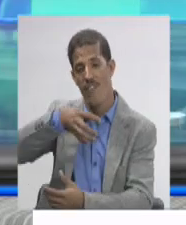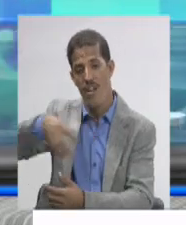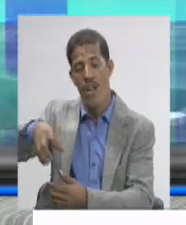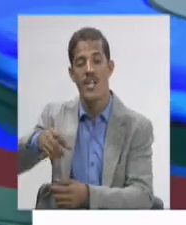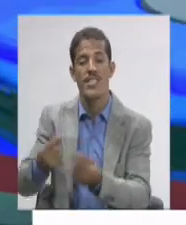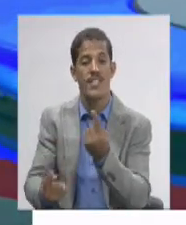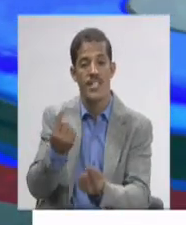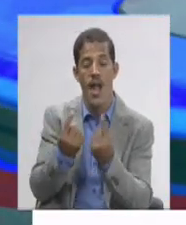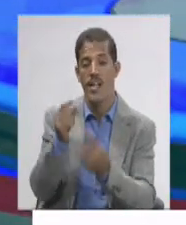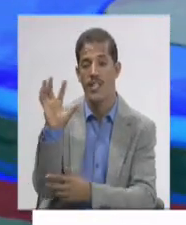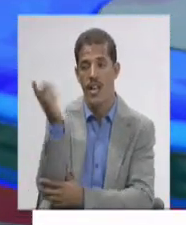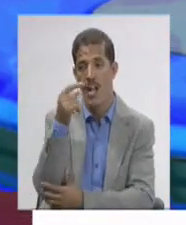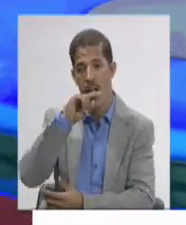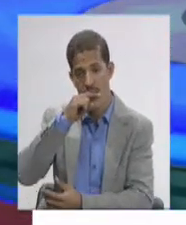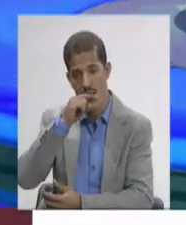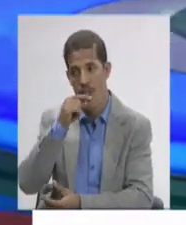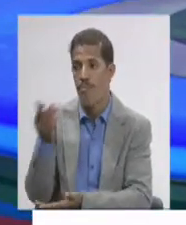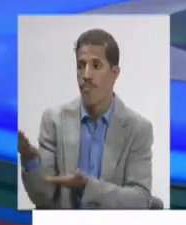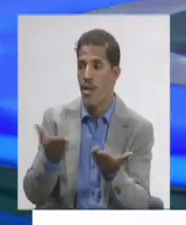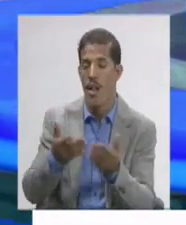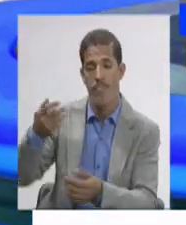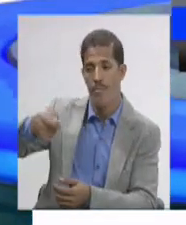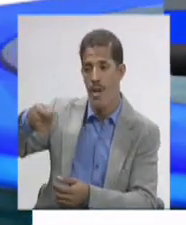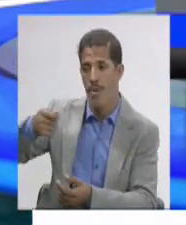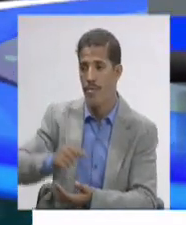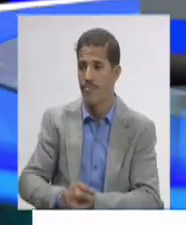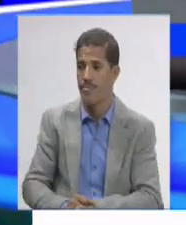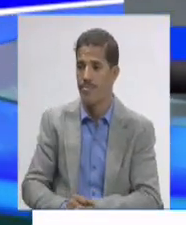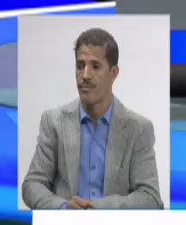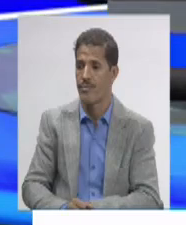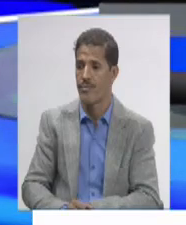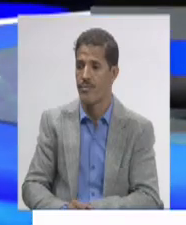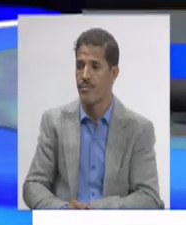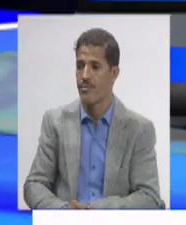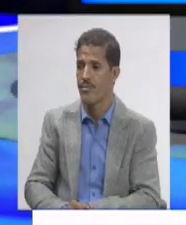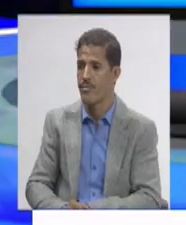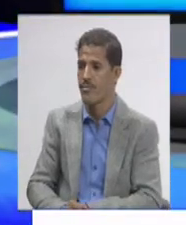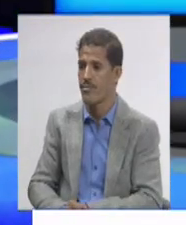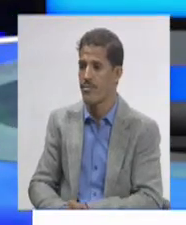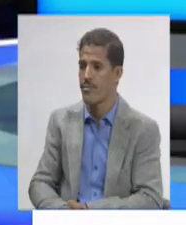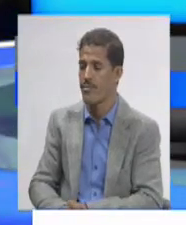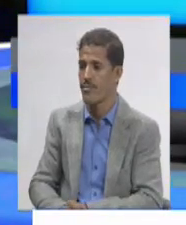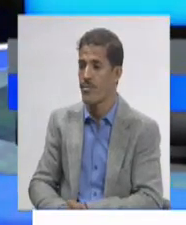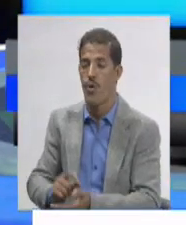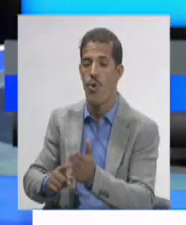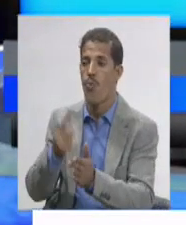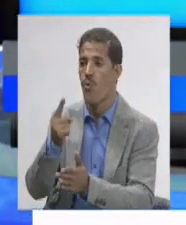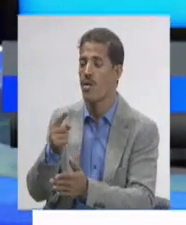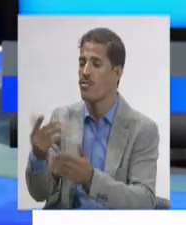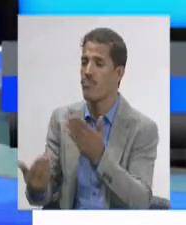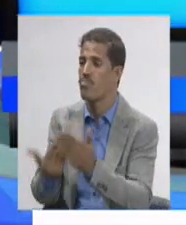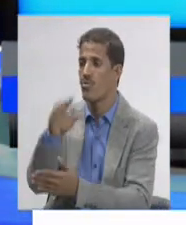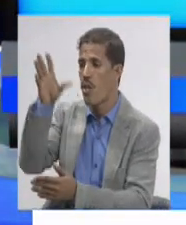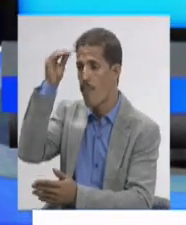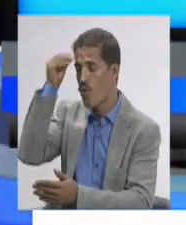وتنميه الوحات رامي وسيدي محمد مرحبا بكم ضيفنا الكريم بدايه ما الجديد الذي تحمله